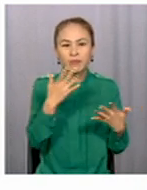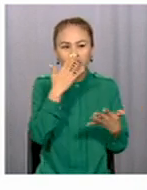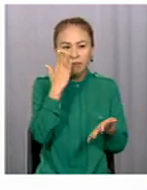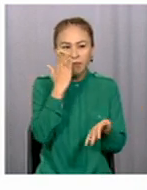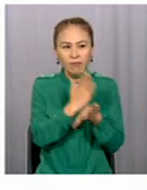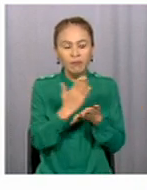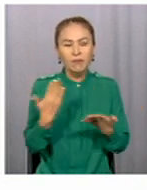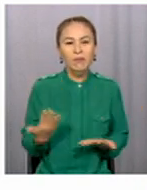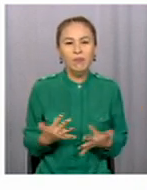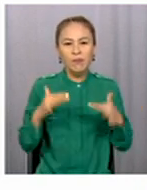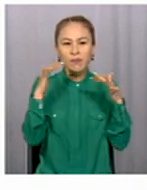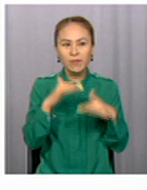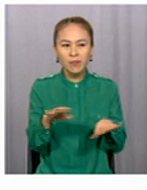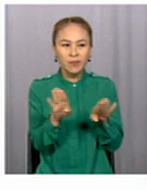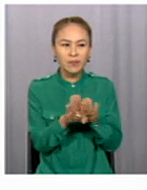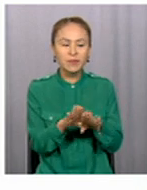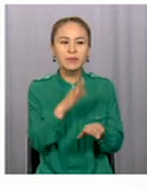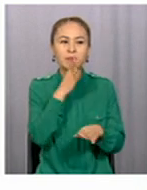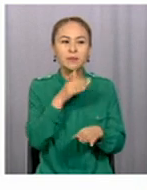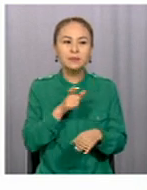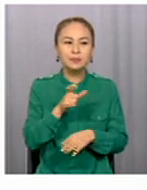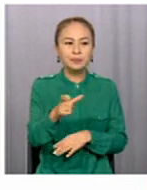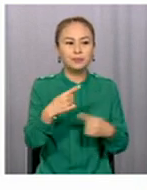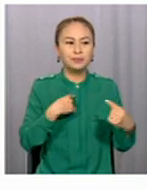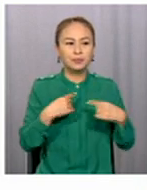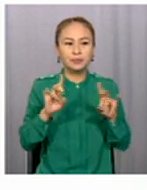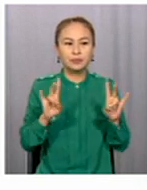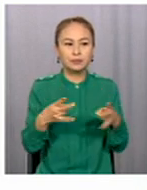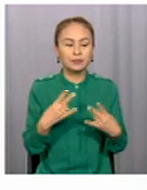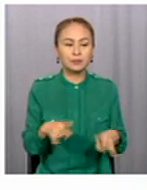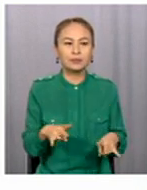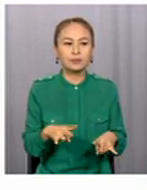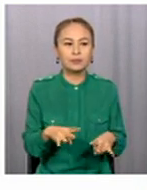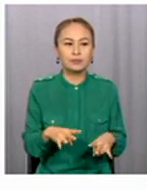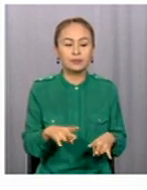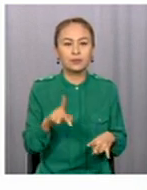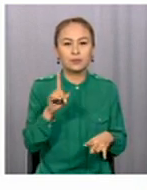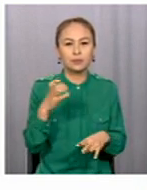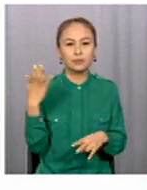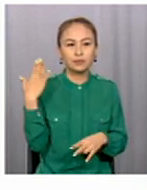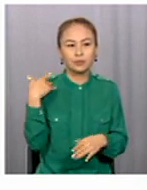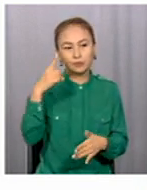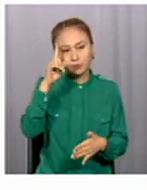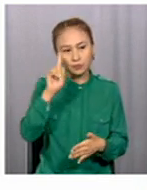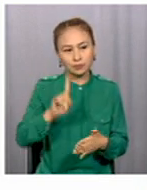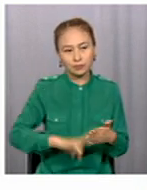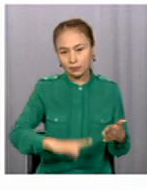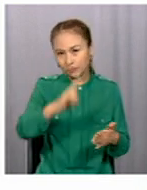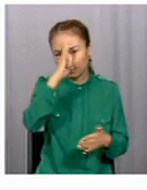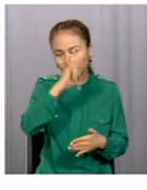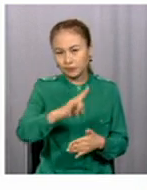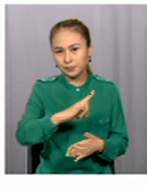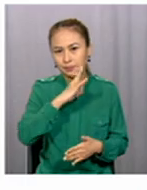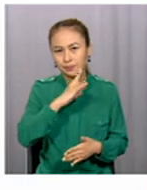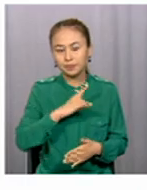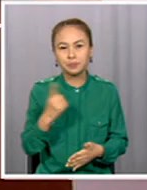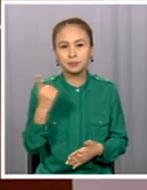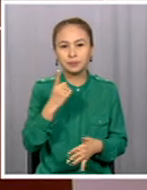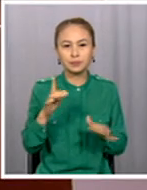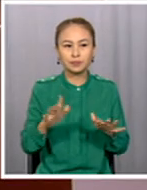Шыңға тартса салып жол, қиналмайды талып бел. Жүз иыққа сүйенген, Қазақстан алып